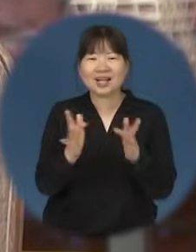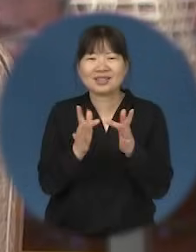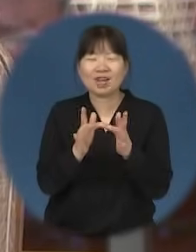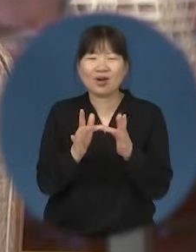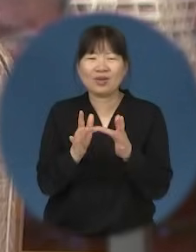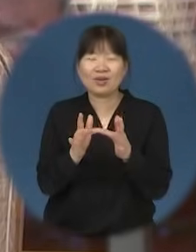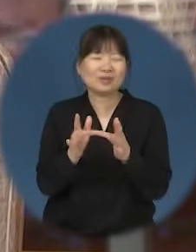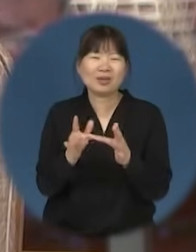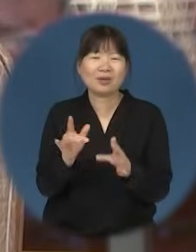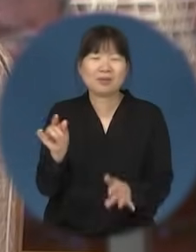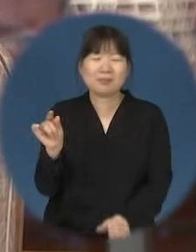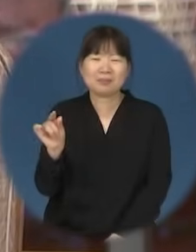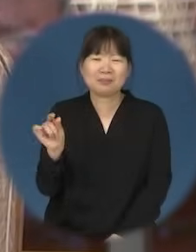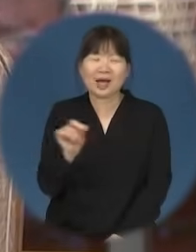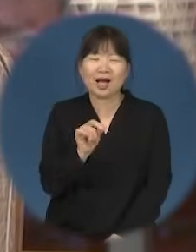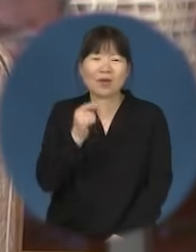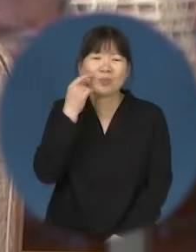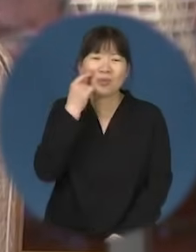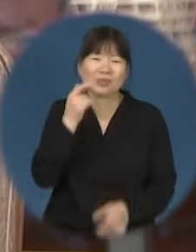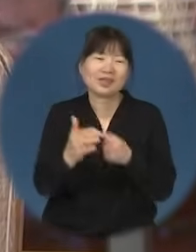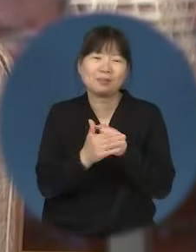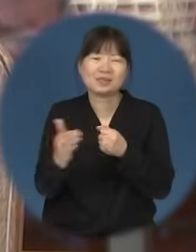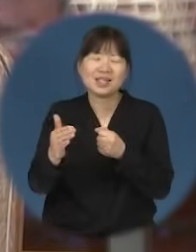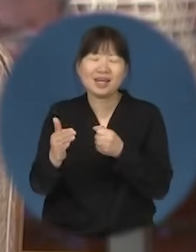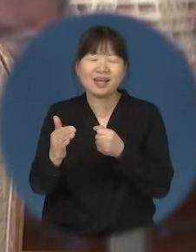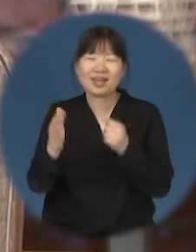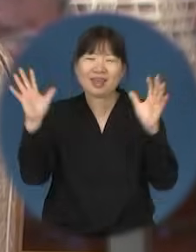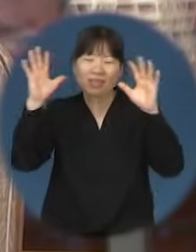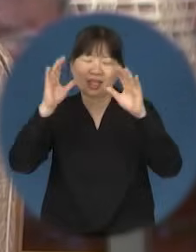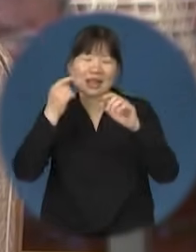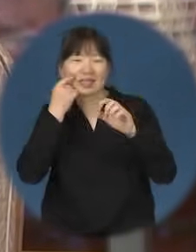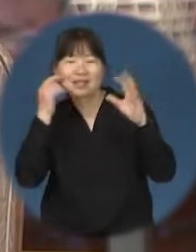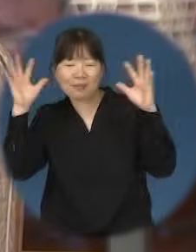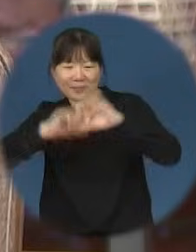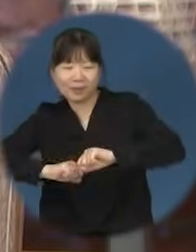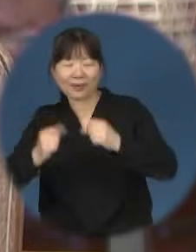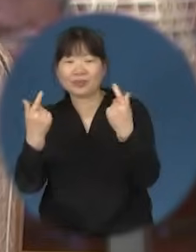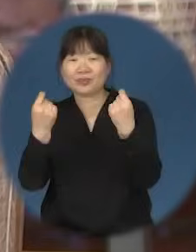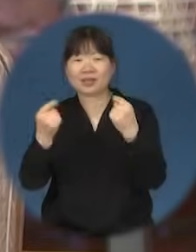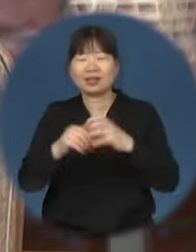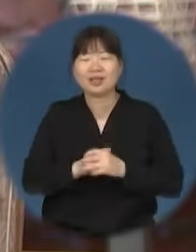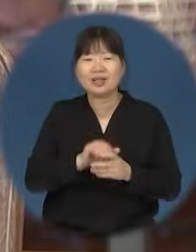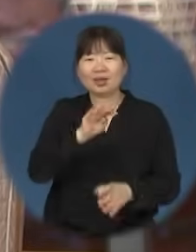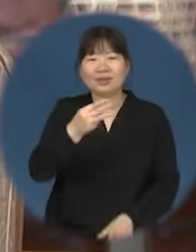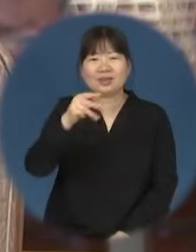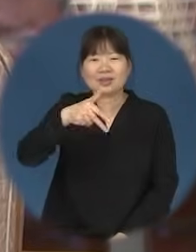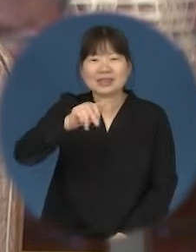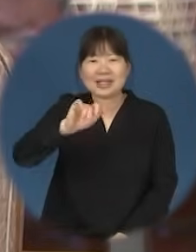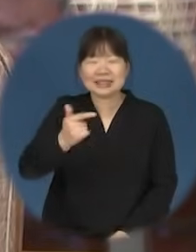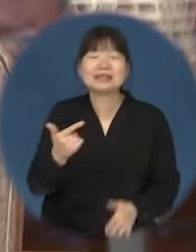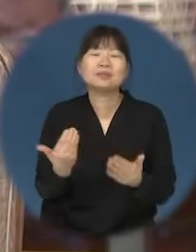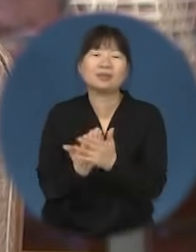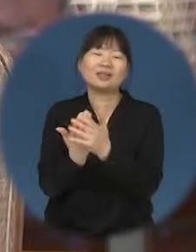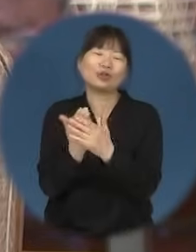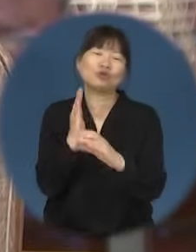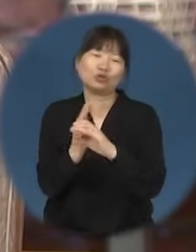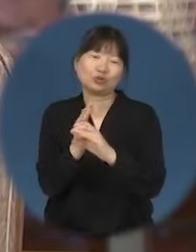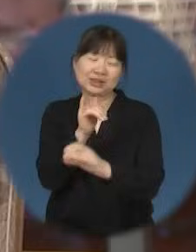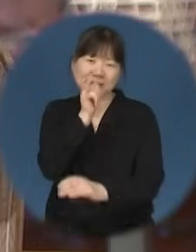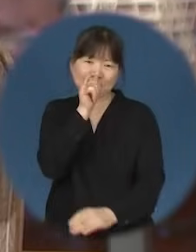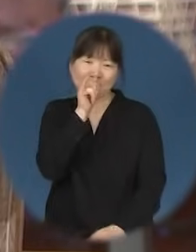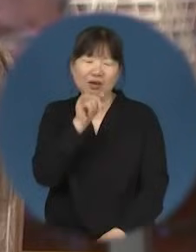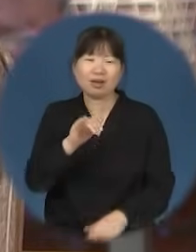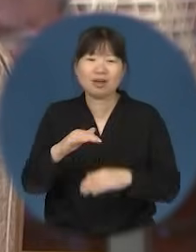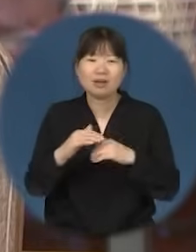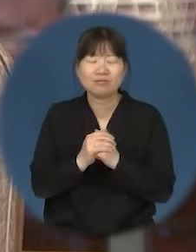속도가 받쳐주지 못하니까 거품이 꺼졌잖아요. 맞아요. 예, 그런 것처럼 아직도 블록체인이 계속 발전하는 단계인데